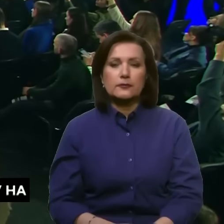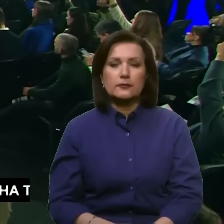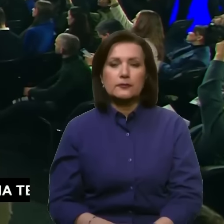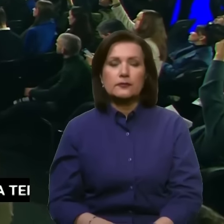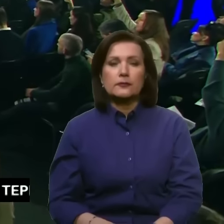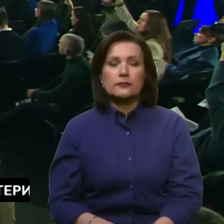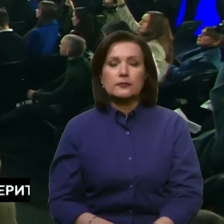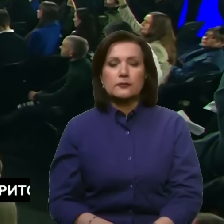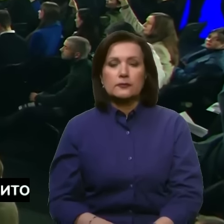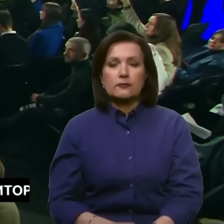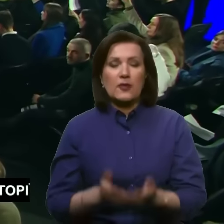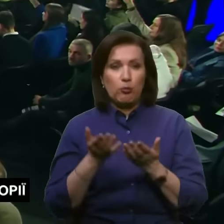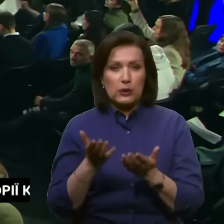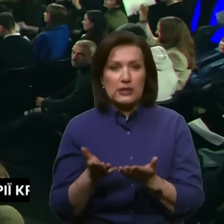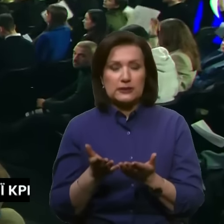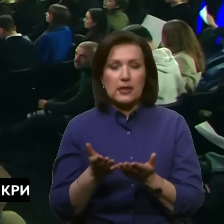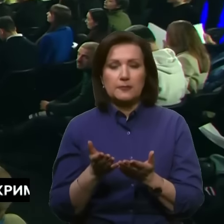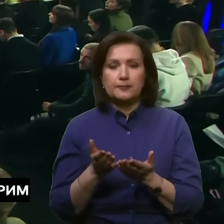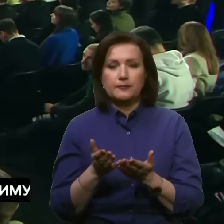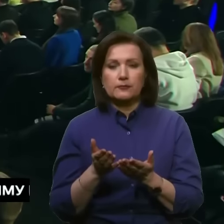Будь ласка, Ель Паїс.